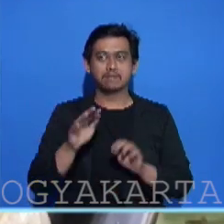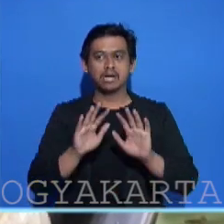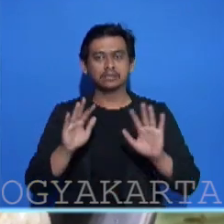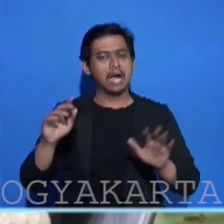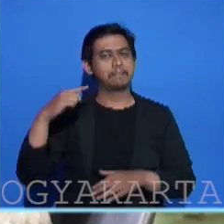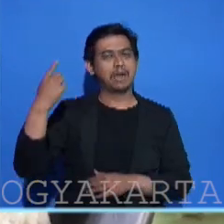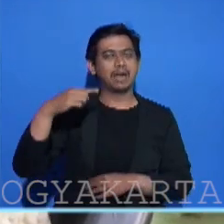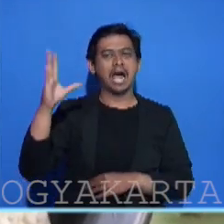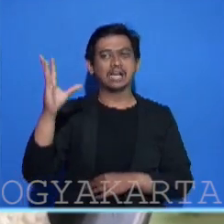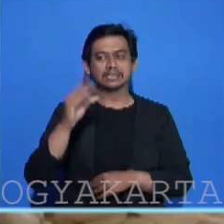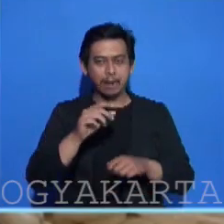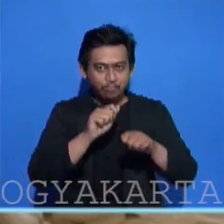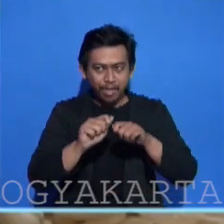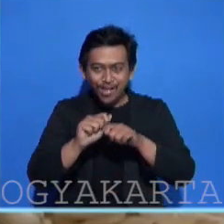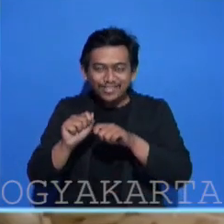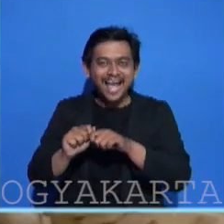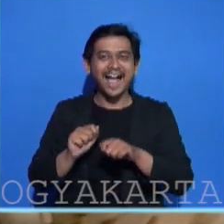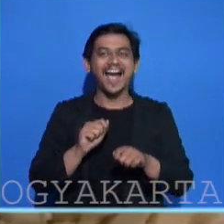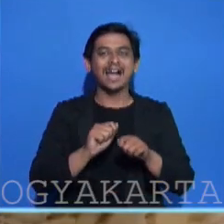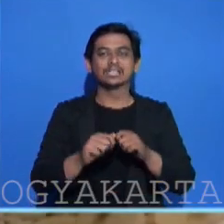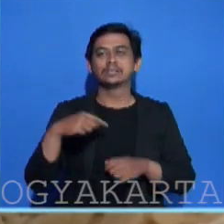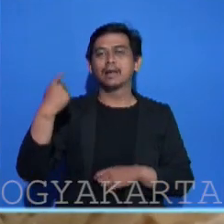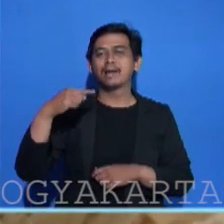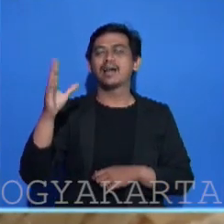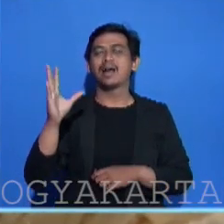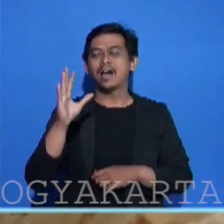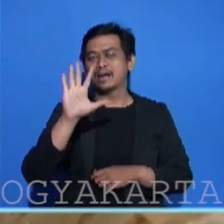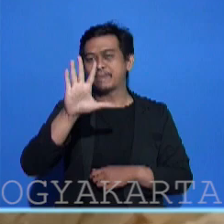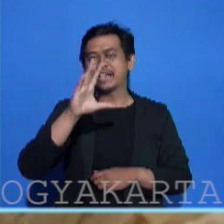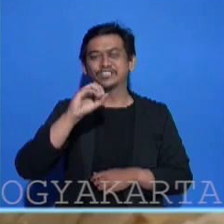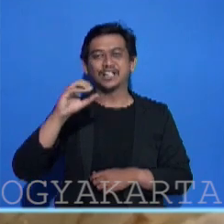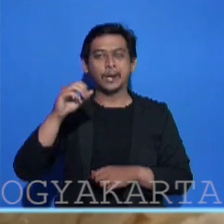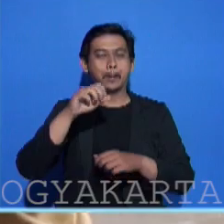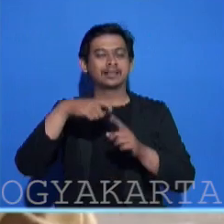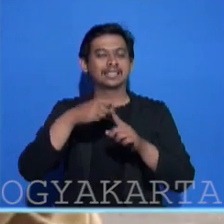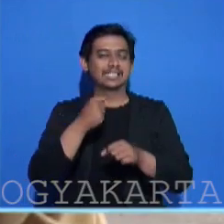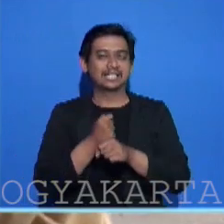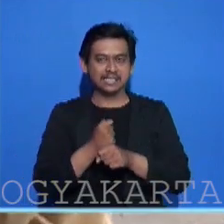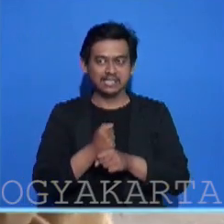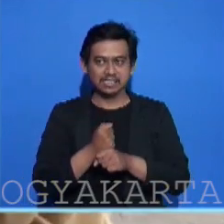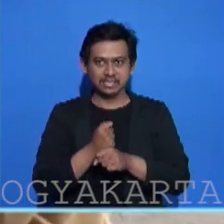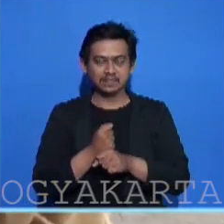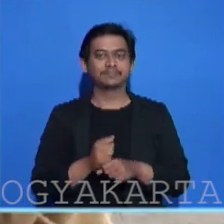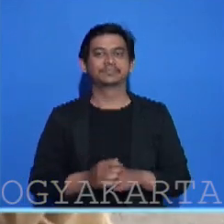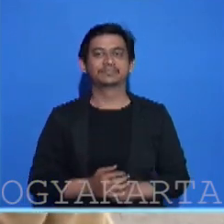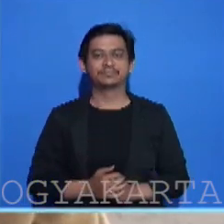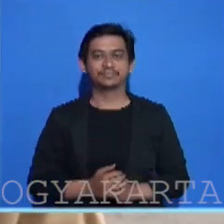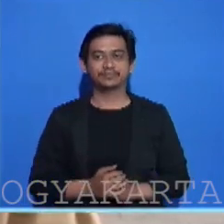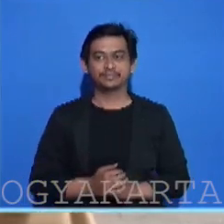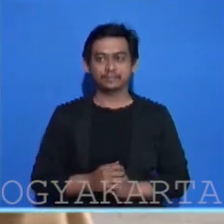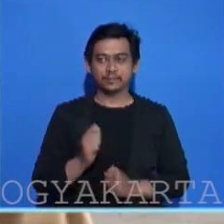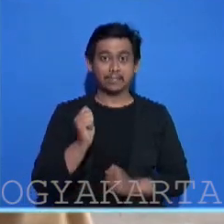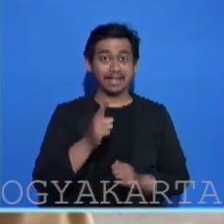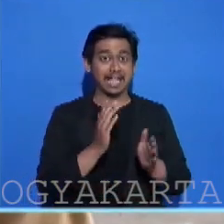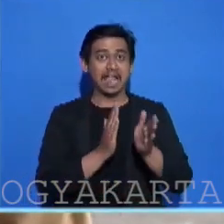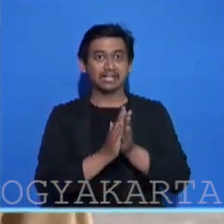menghabiskan sebanyak 50 kg kedelai untuk meningkatkan pemasaran selain pembelian secara langsung Kang Boni juga melakukan